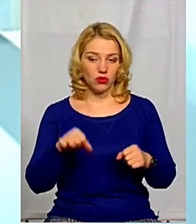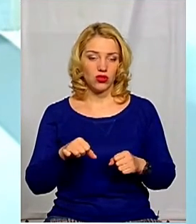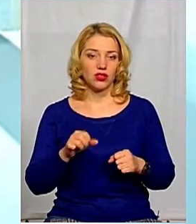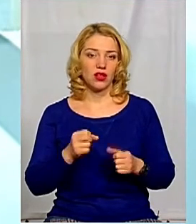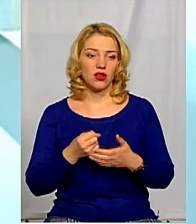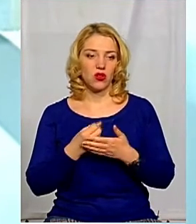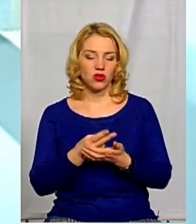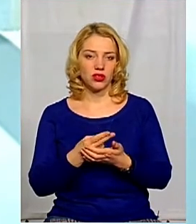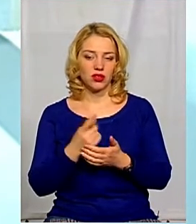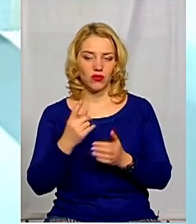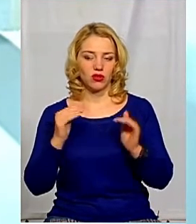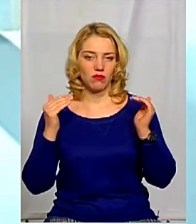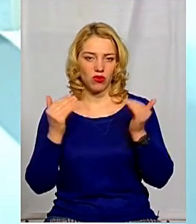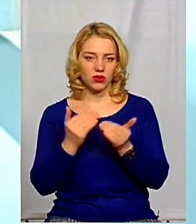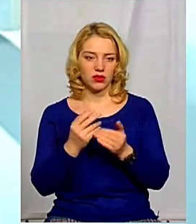і